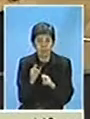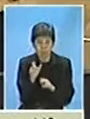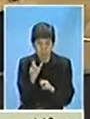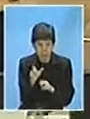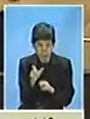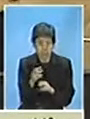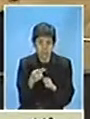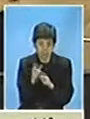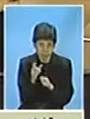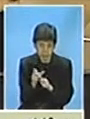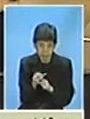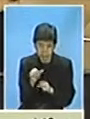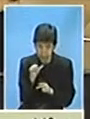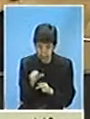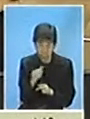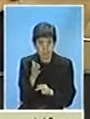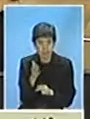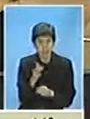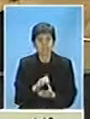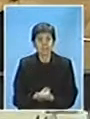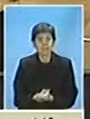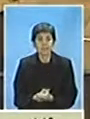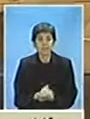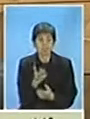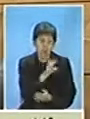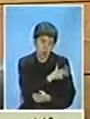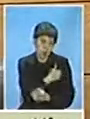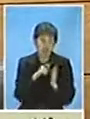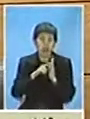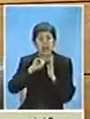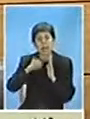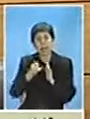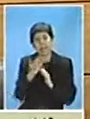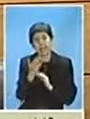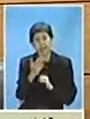ช่องเสียบบัตรแล้วกดที่ปุ่มแสดงตนด้วยค่ะเชิญคุณหมอเจตค่ะ